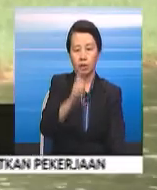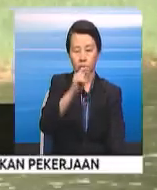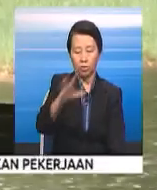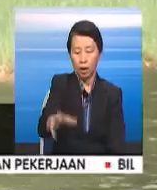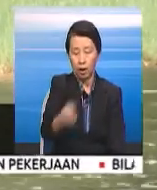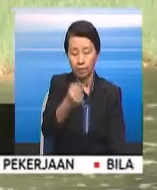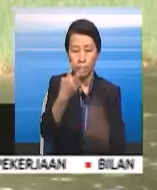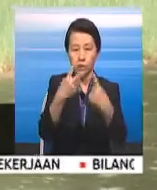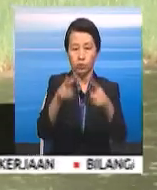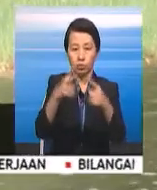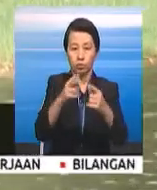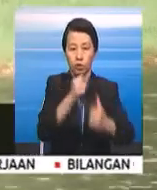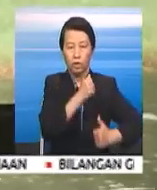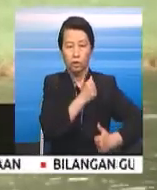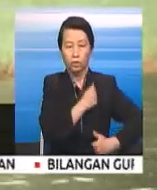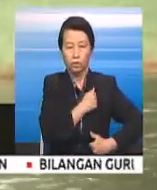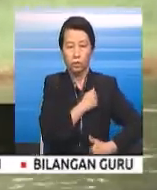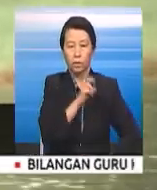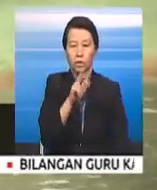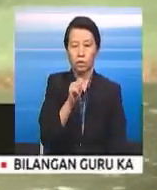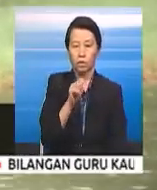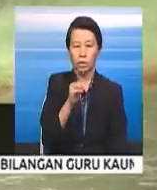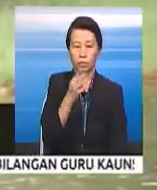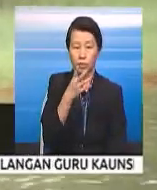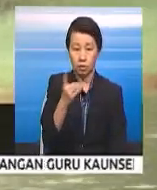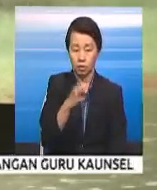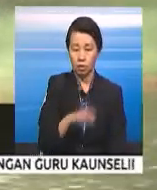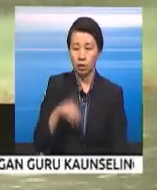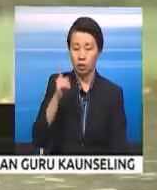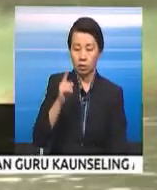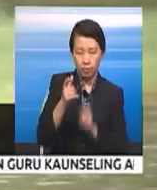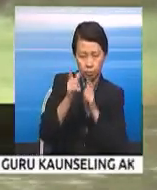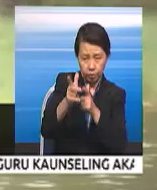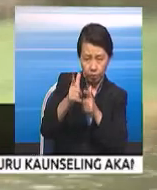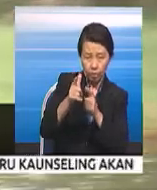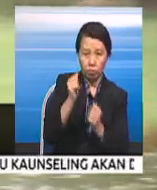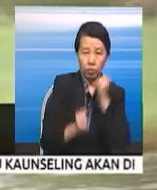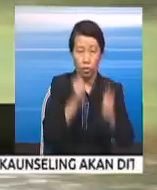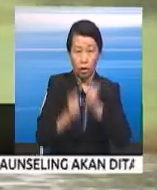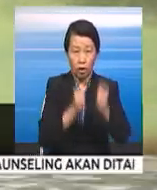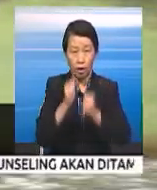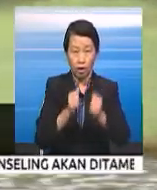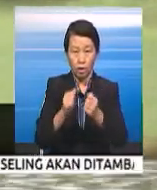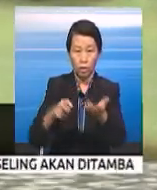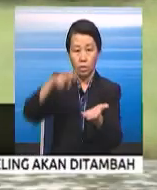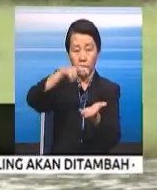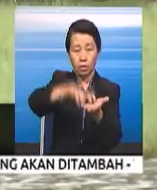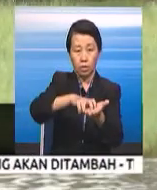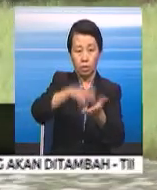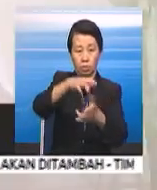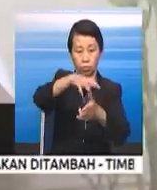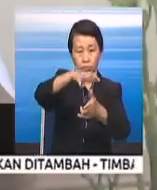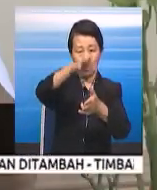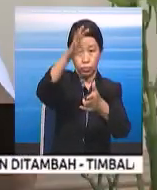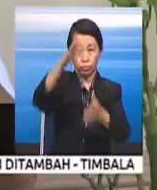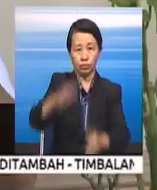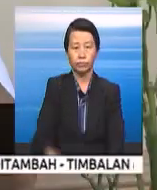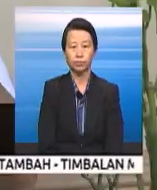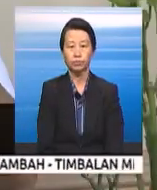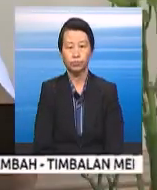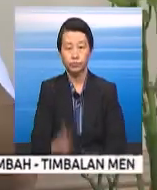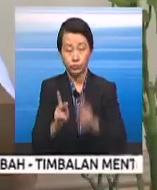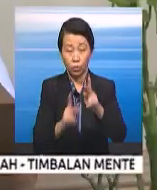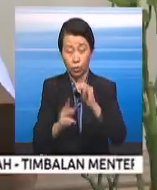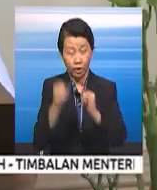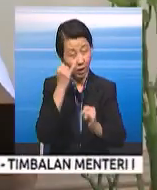mengambil 12 anggota tentera RAMD. Mereka ditembak ketika berlari untuk menaiki pesawat. Orang yang terakhir nak naik